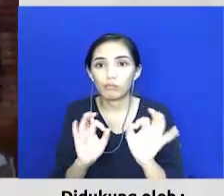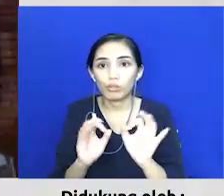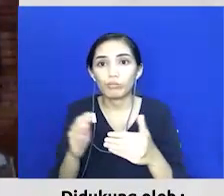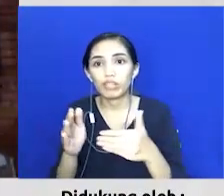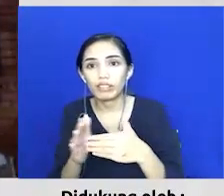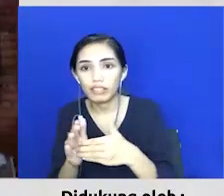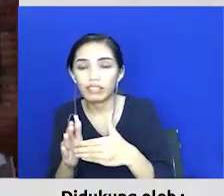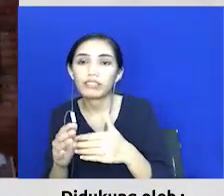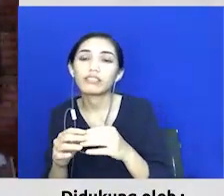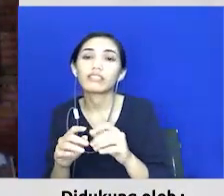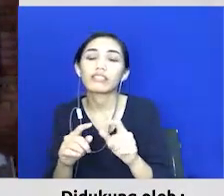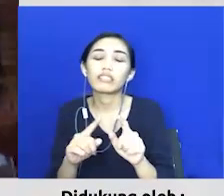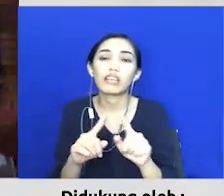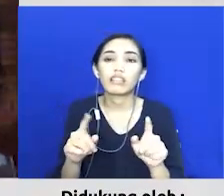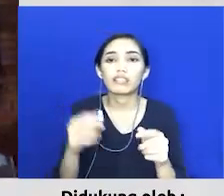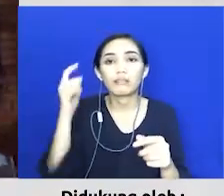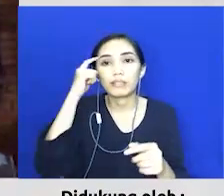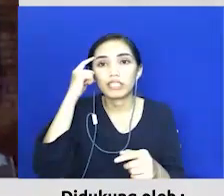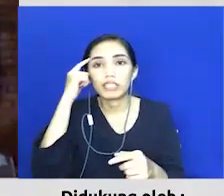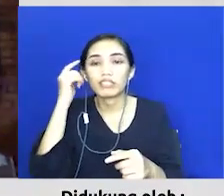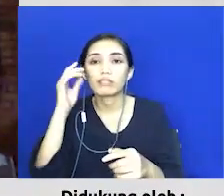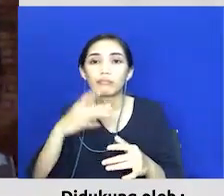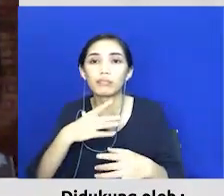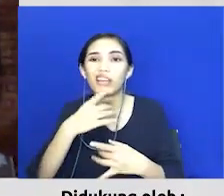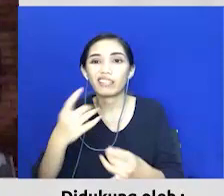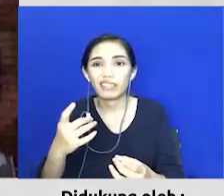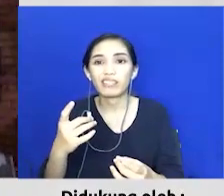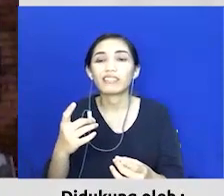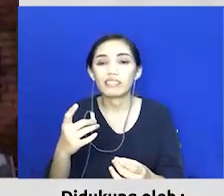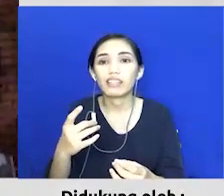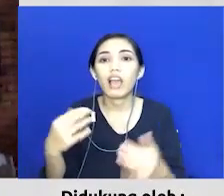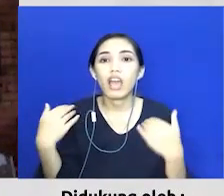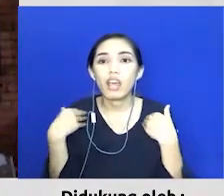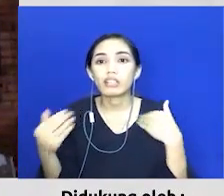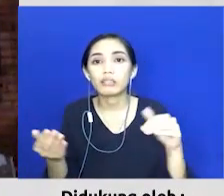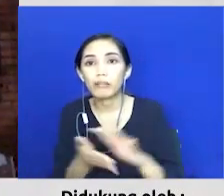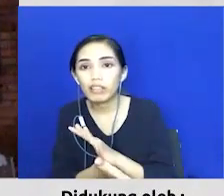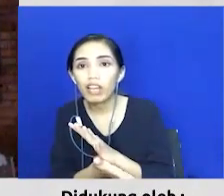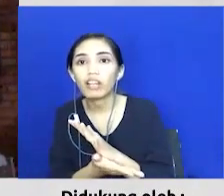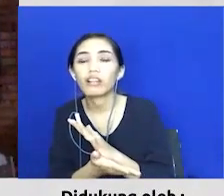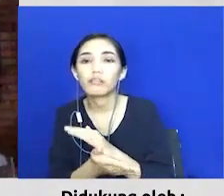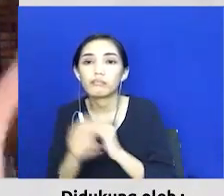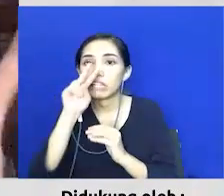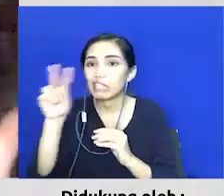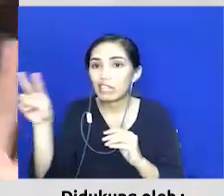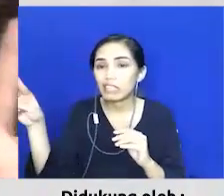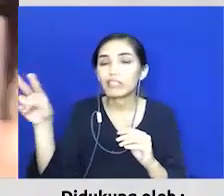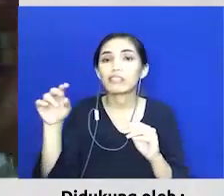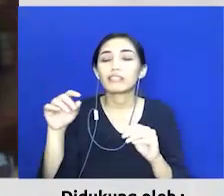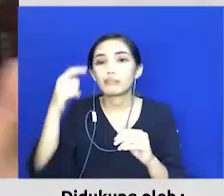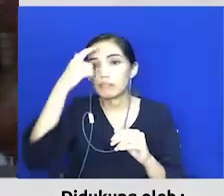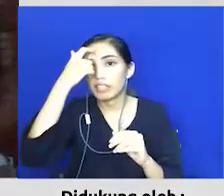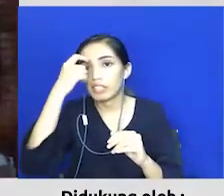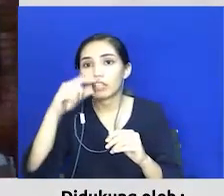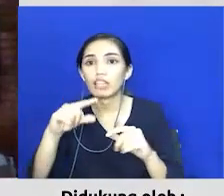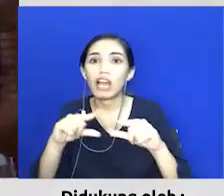dari perkembangan, dan memang kita belum berhenti. Dan saya pikir menarik sekali nih, ada